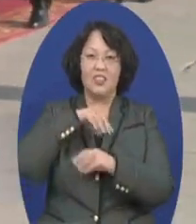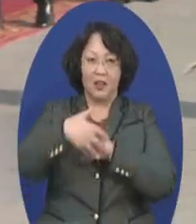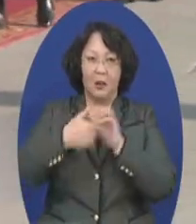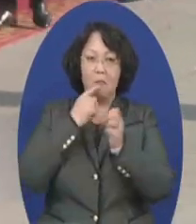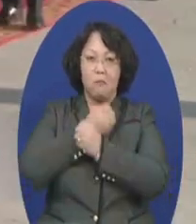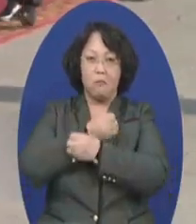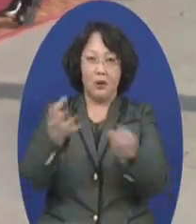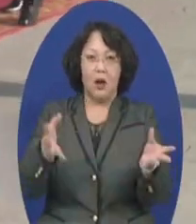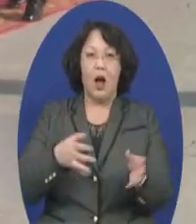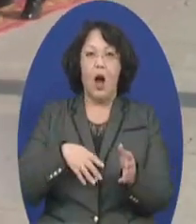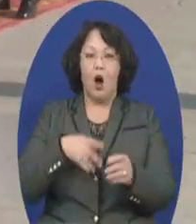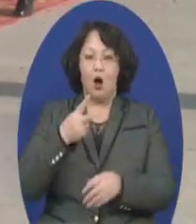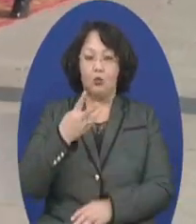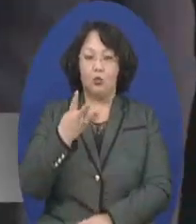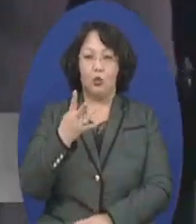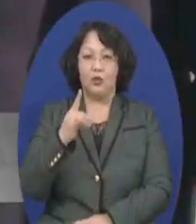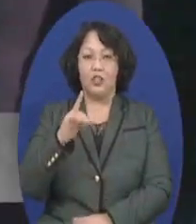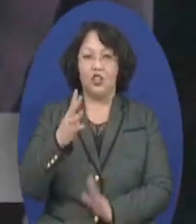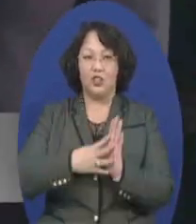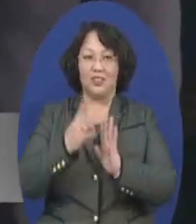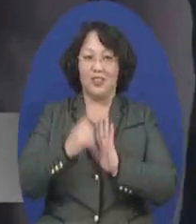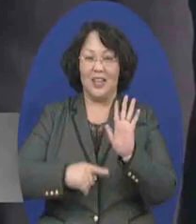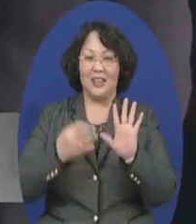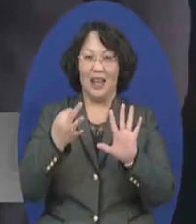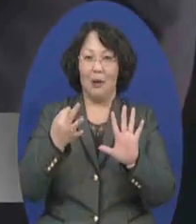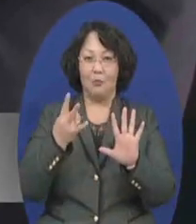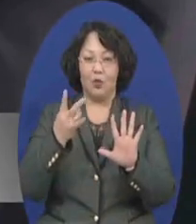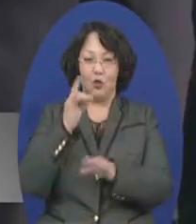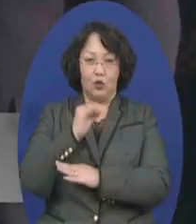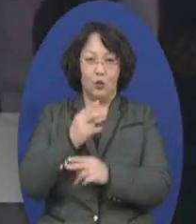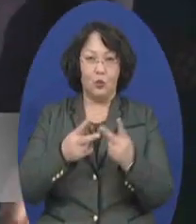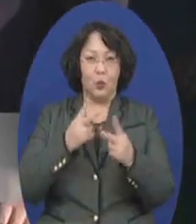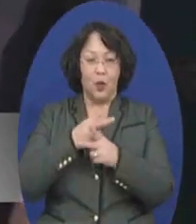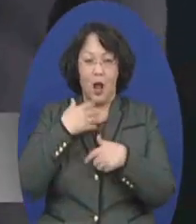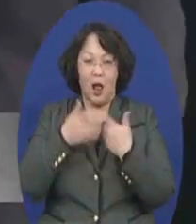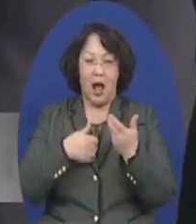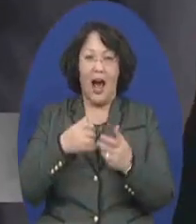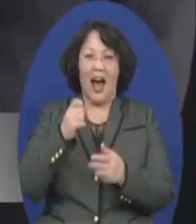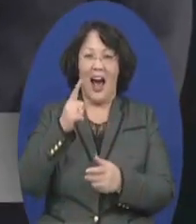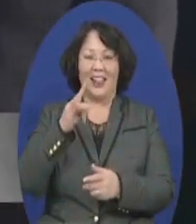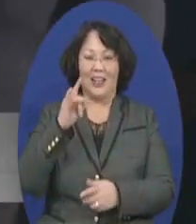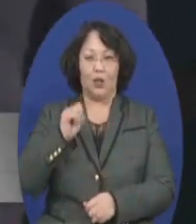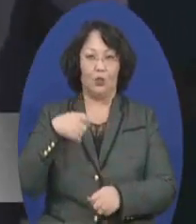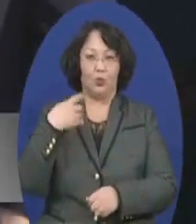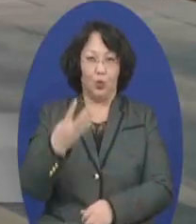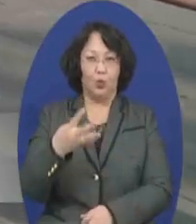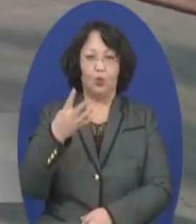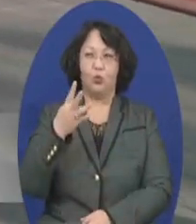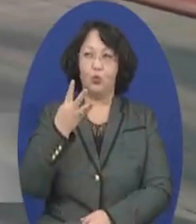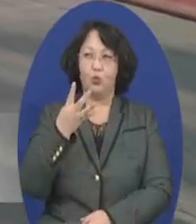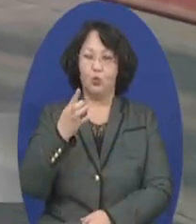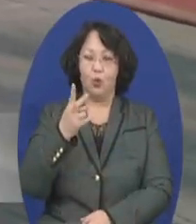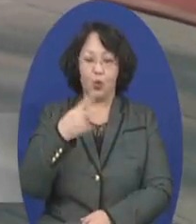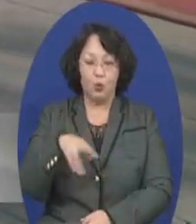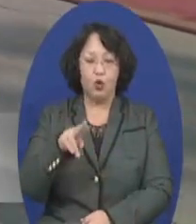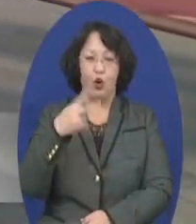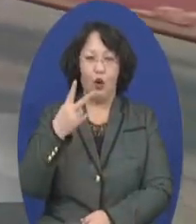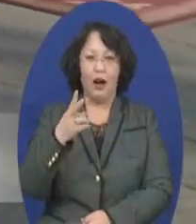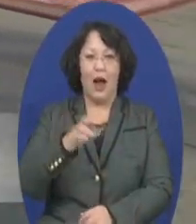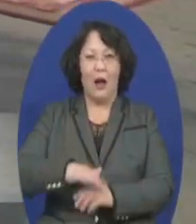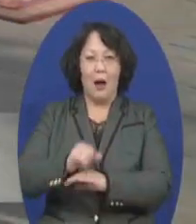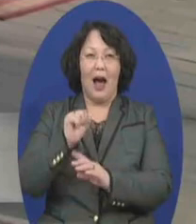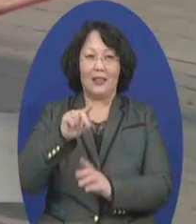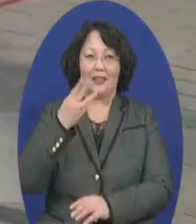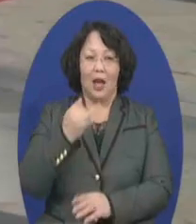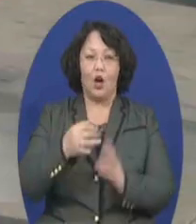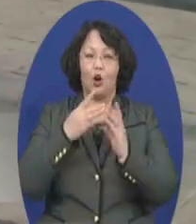их хурл 1924 оны 9-р сарын 8-ны өдөр нийслэл хүрээнд эхэлж халахын 4-4-ийн 2 аймаг Алтай, Хөвсгөлийн